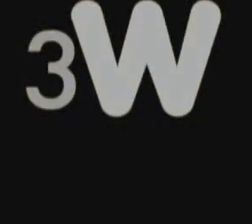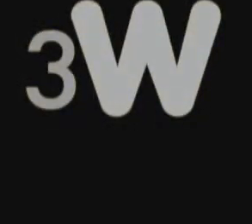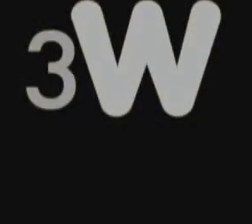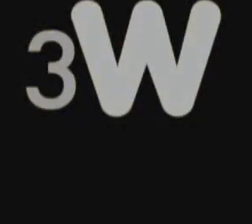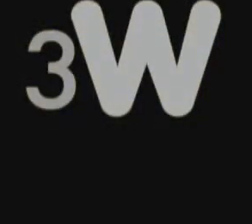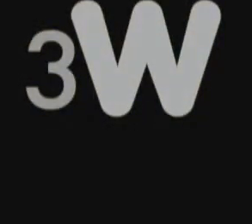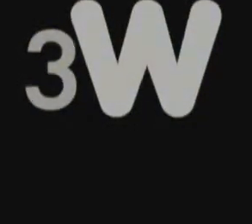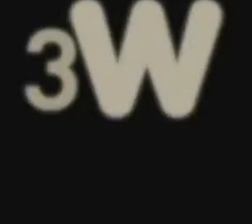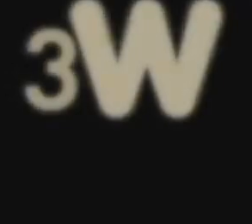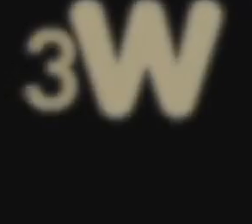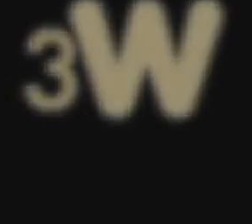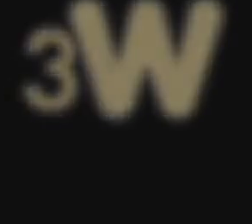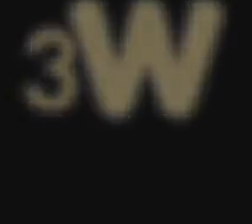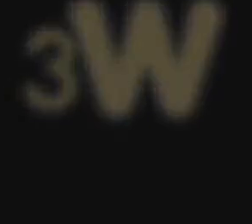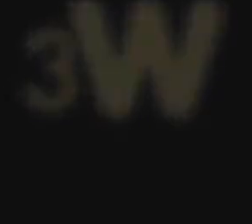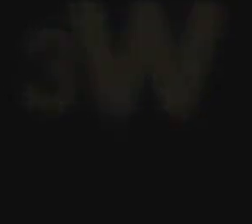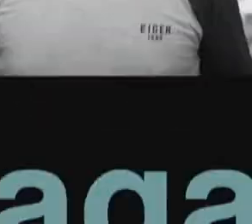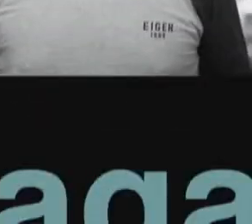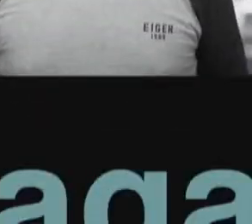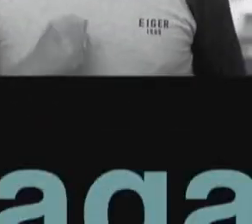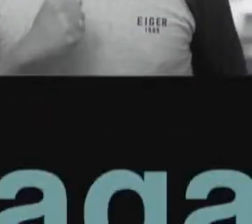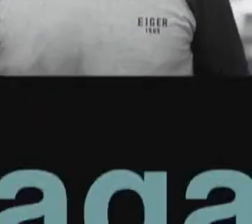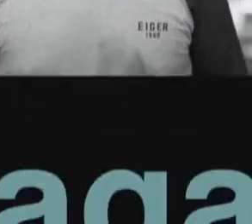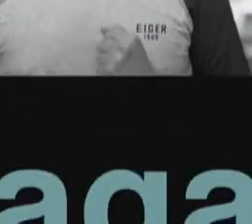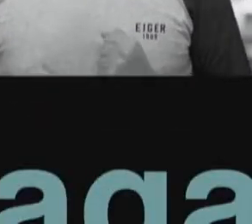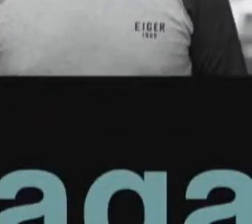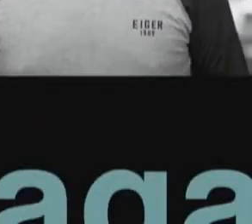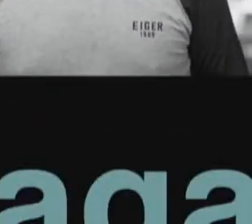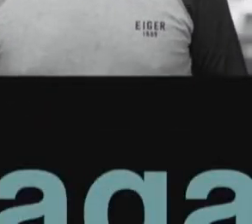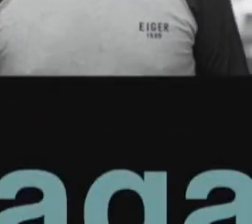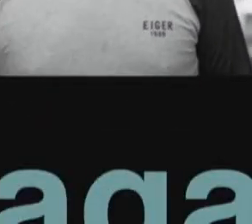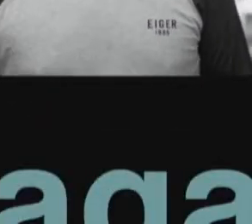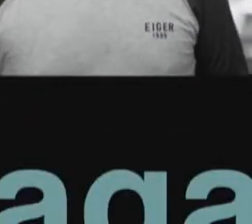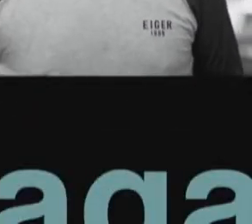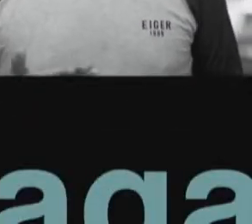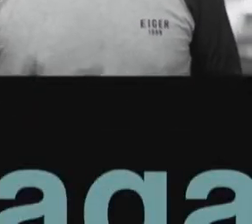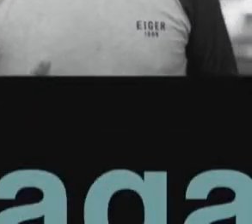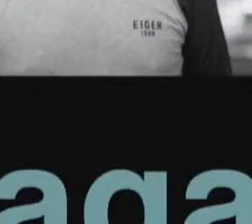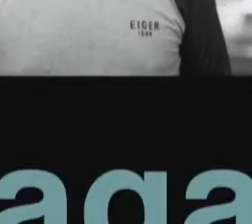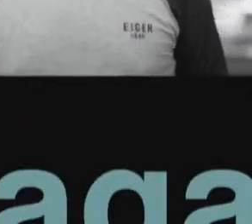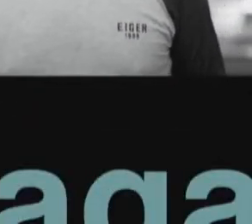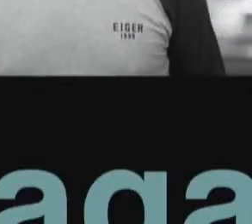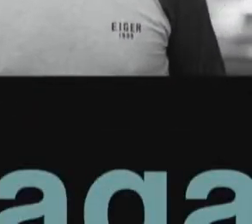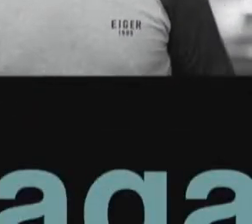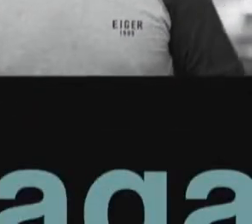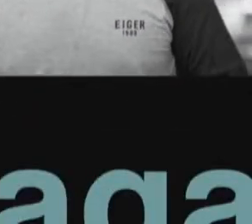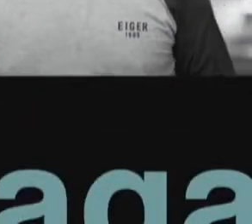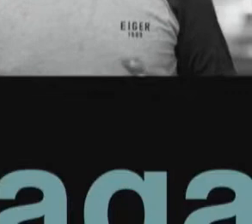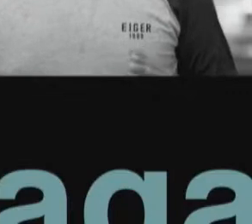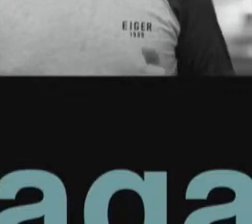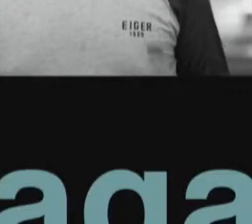wajib mawadzi Timur olahraga biar